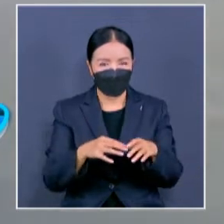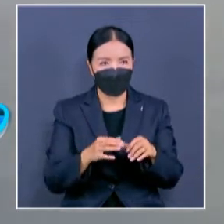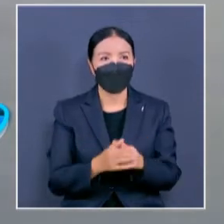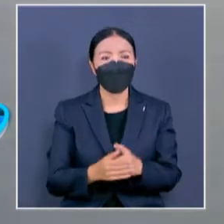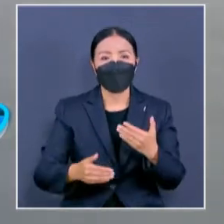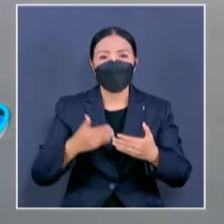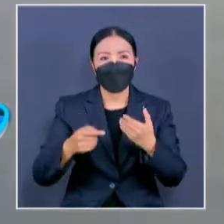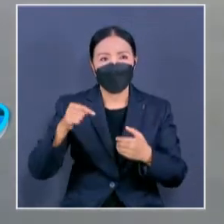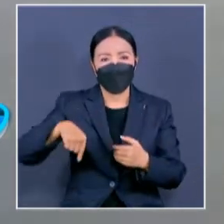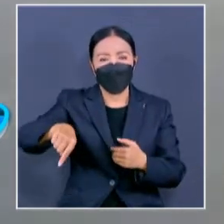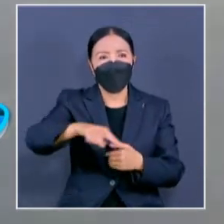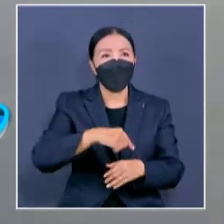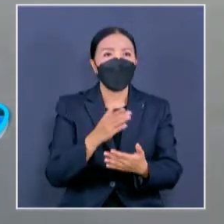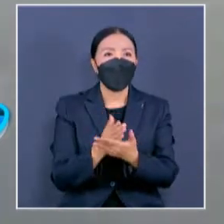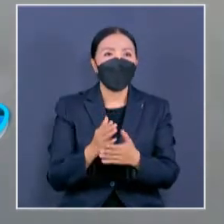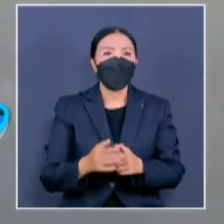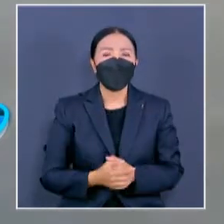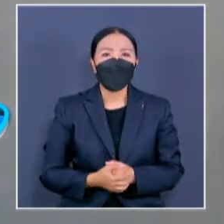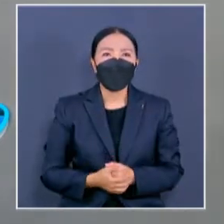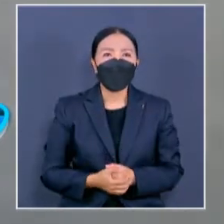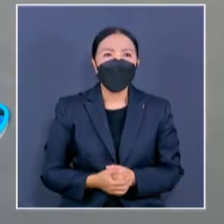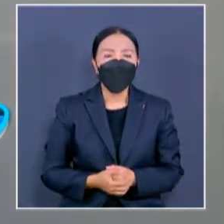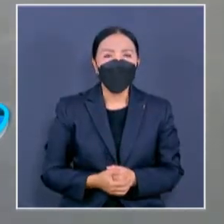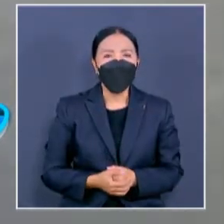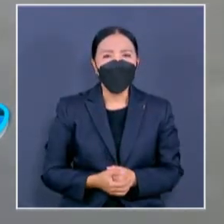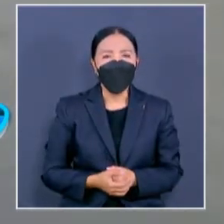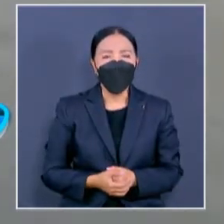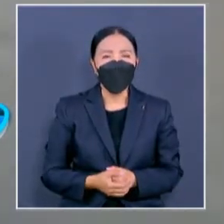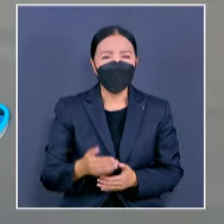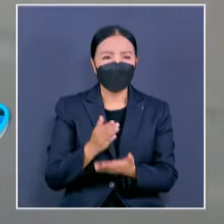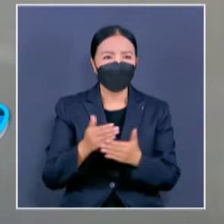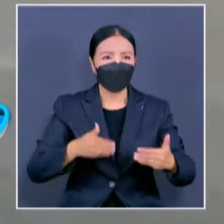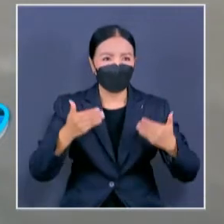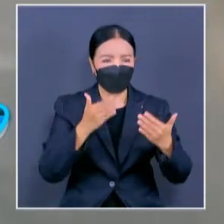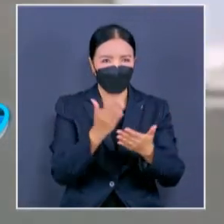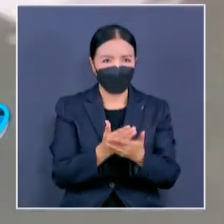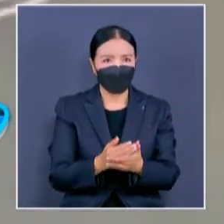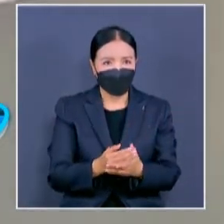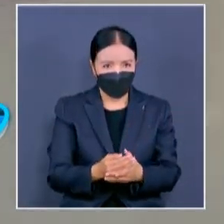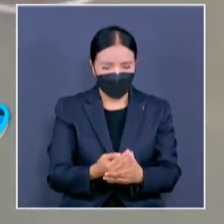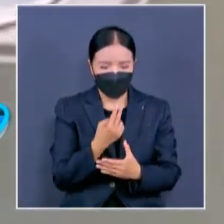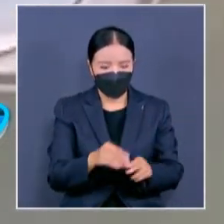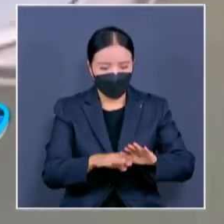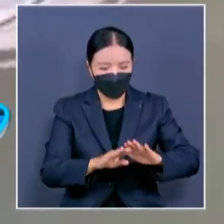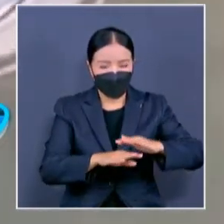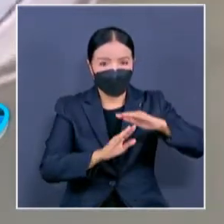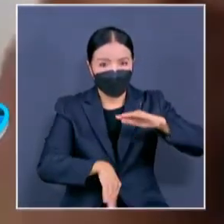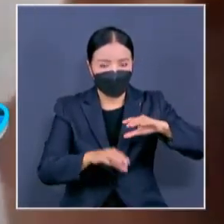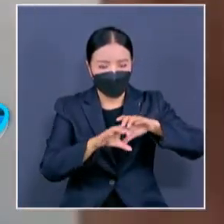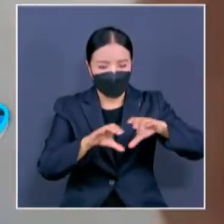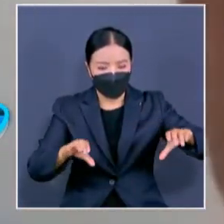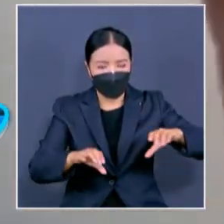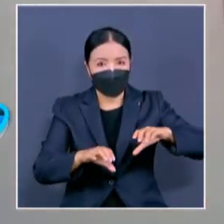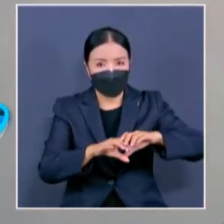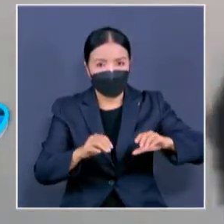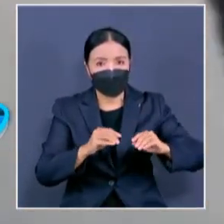ดกิจกรรมบริเวณทุ่นผูกเรือน้ำลึกแบบทุ่นเดี่ยวกลางทะเลทันทีนะครับอันนี้ก็เป็นไปตามขั้นตอนความปลอดภัยบริษัทได้ดำเนินการโดยได้น